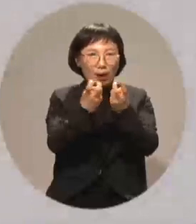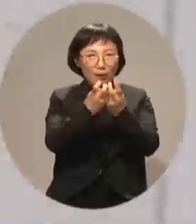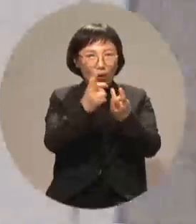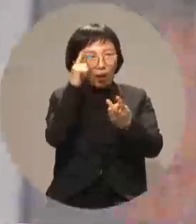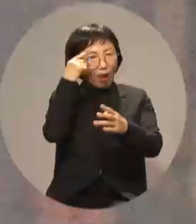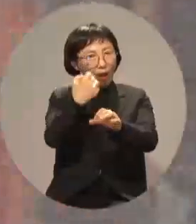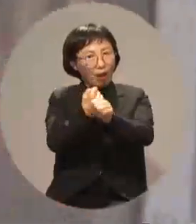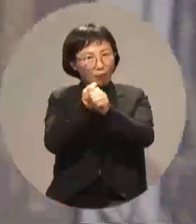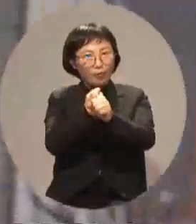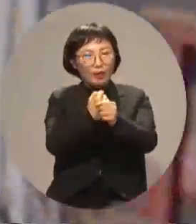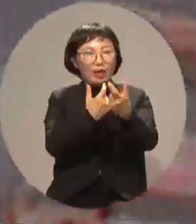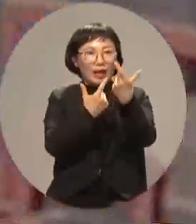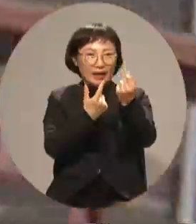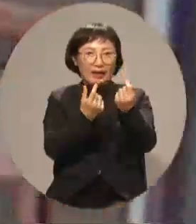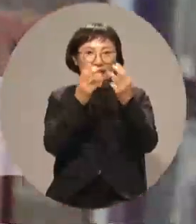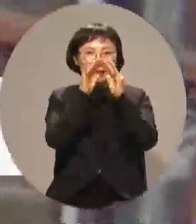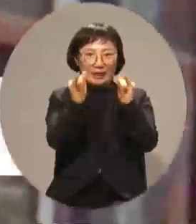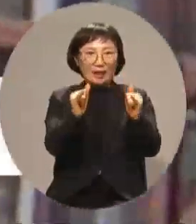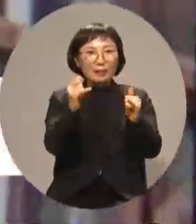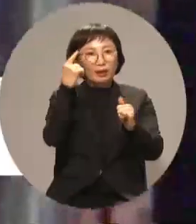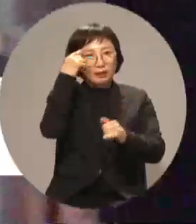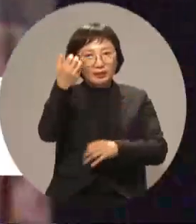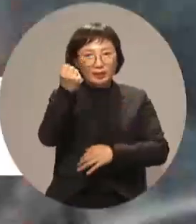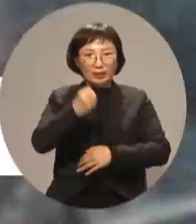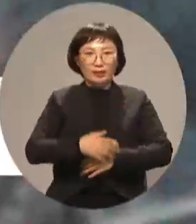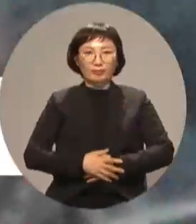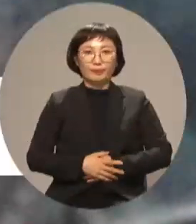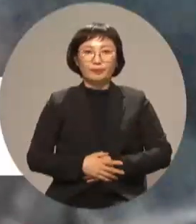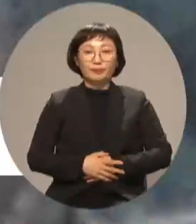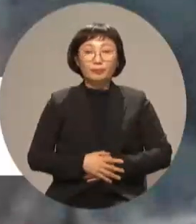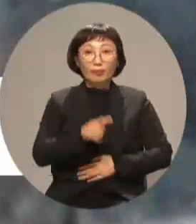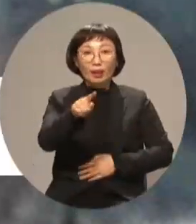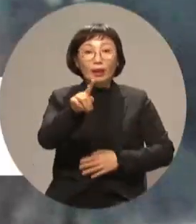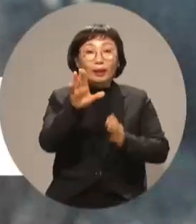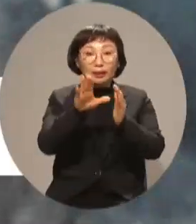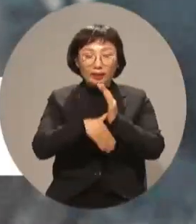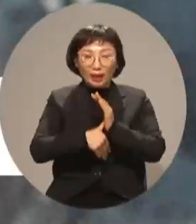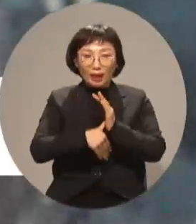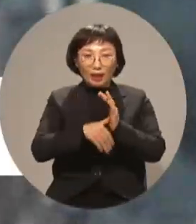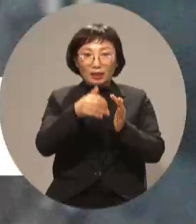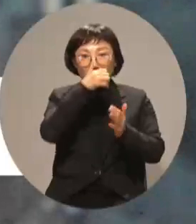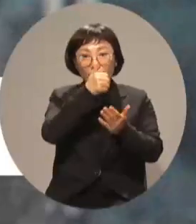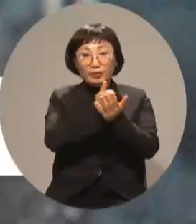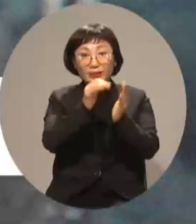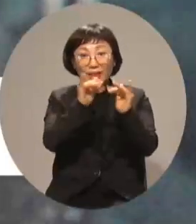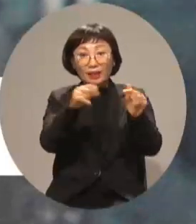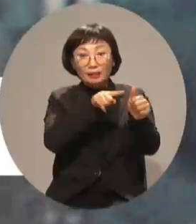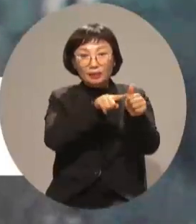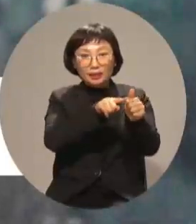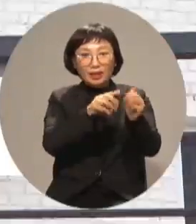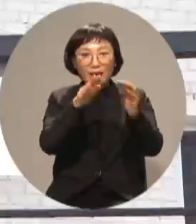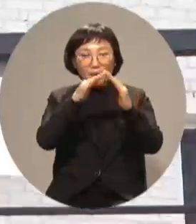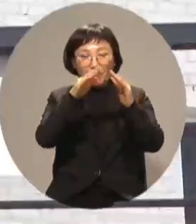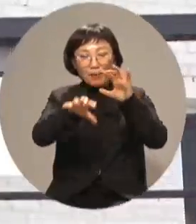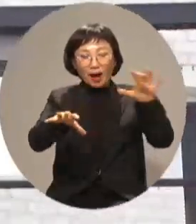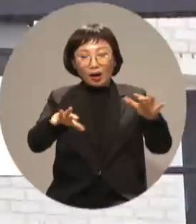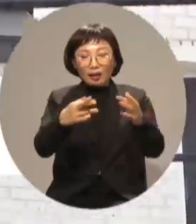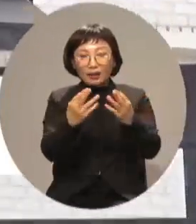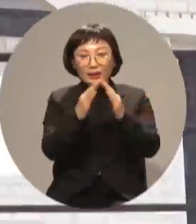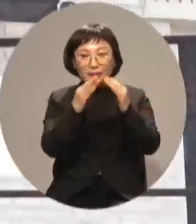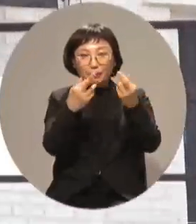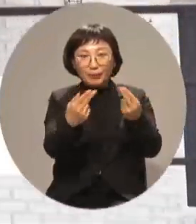모두 동일 범 의 소행이라고 보고 있습니다 사건 당일 용의자가 마을내 빈집에 들어가 주변